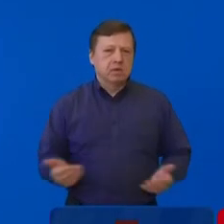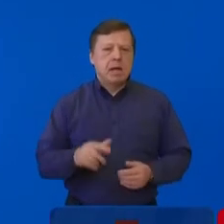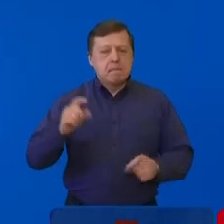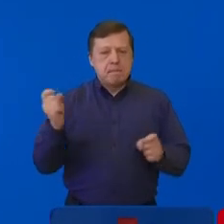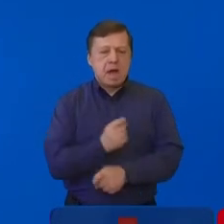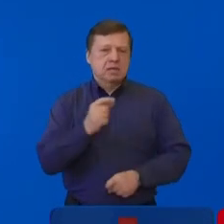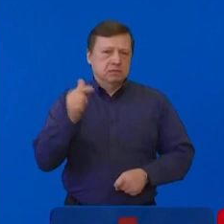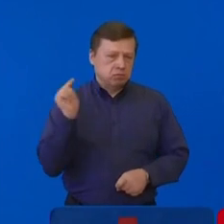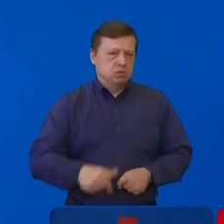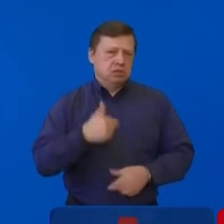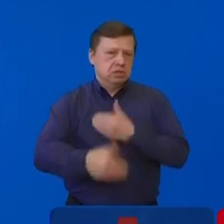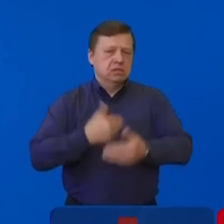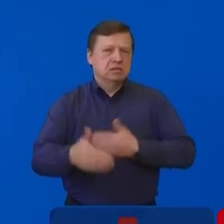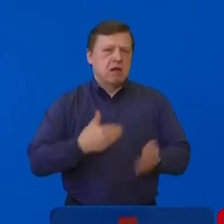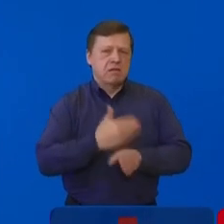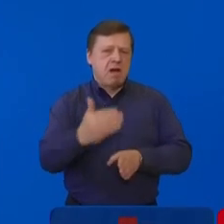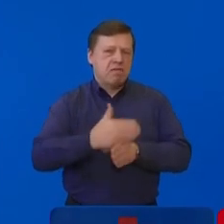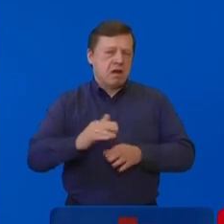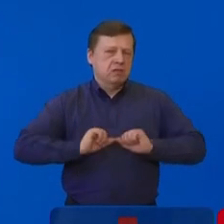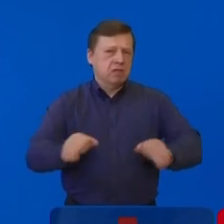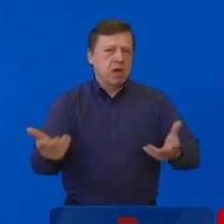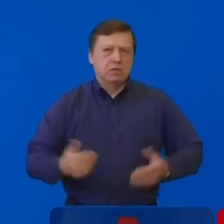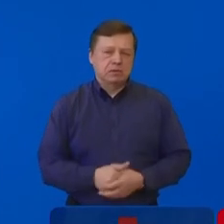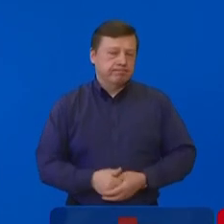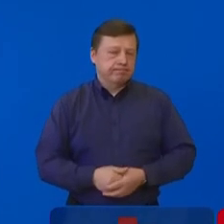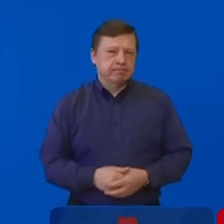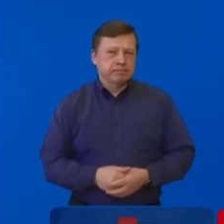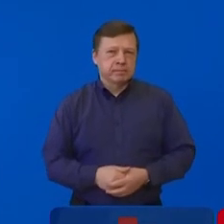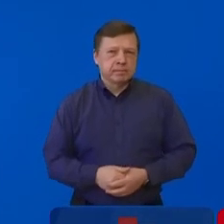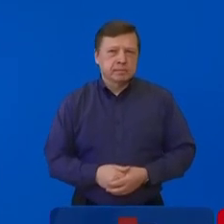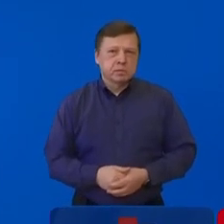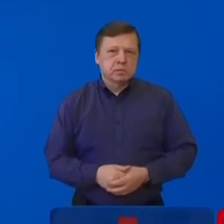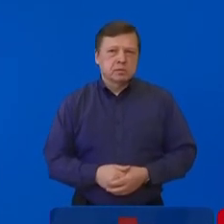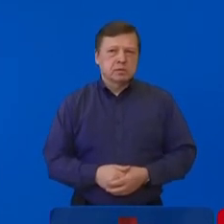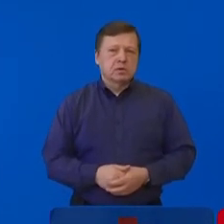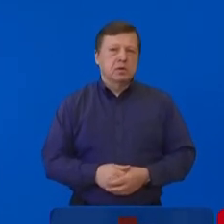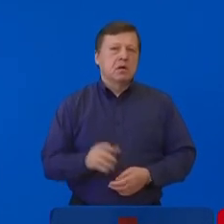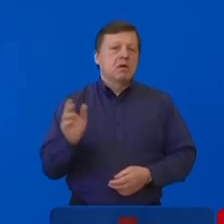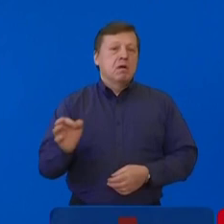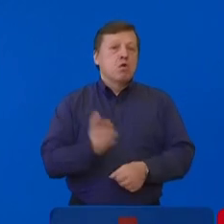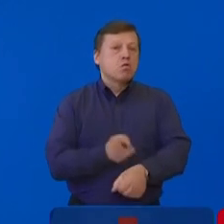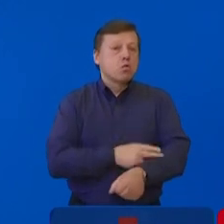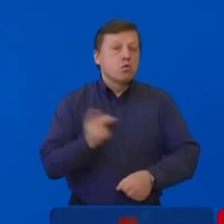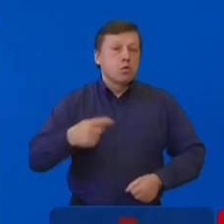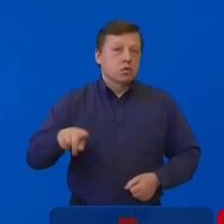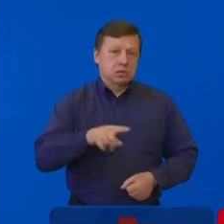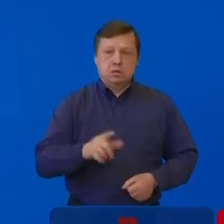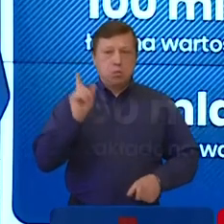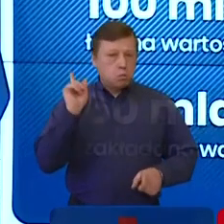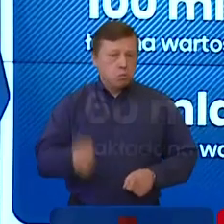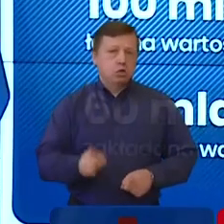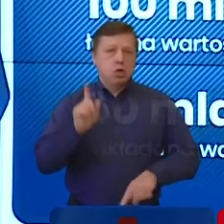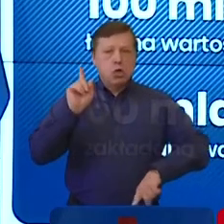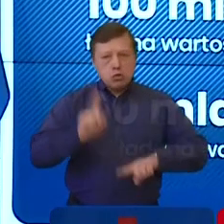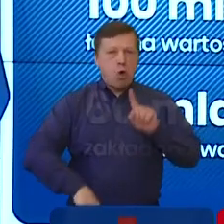procesy demokratyczne muszą działać. Jego instytucje publiczne muszą normalnie funkcjonować,